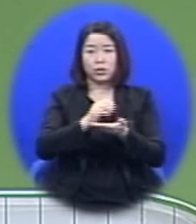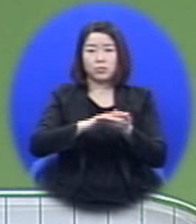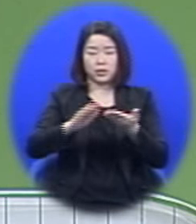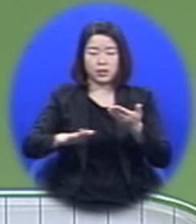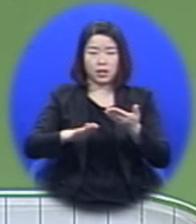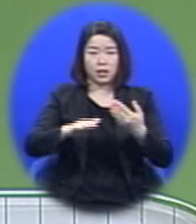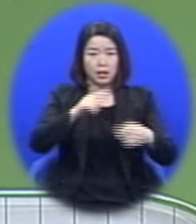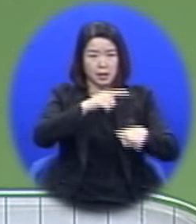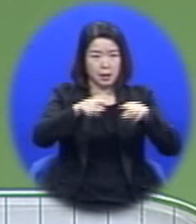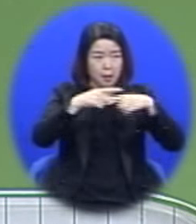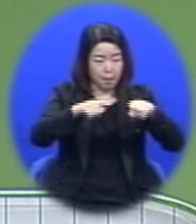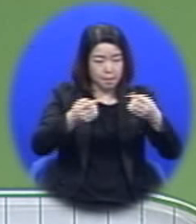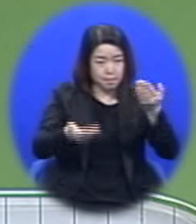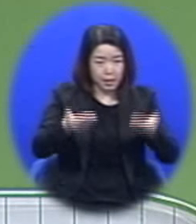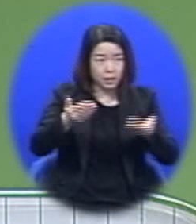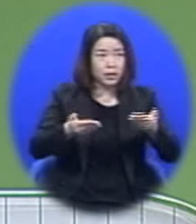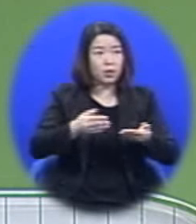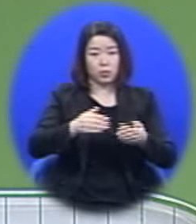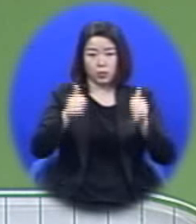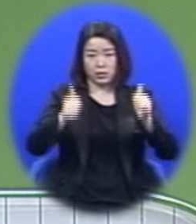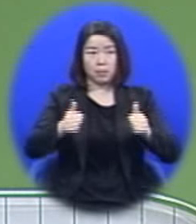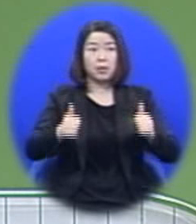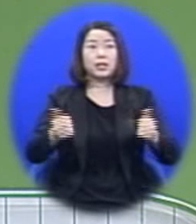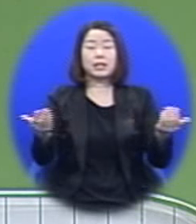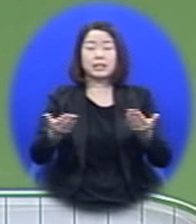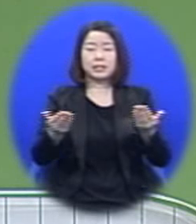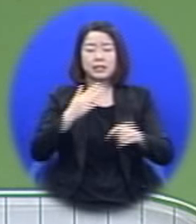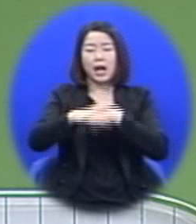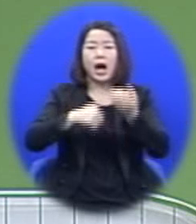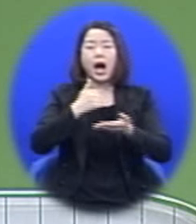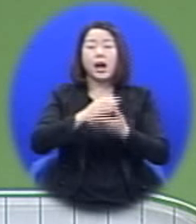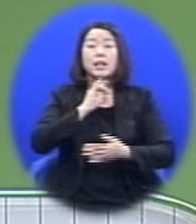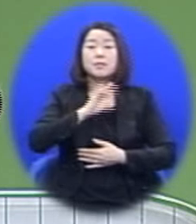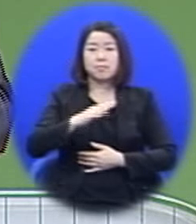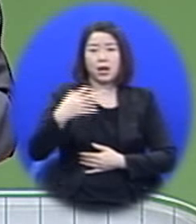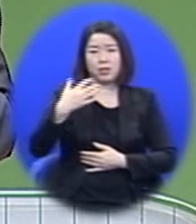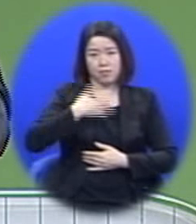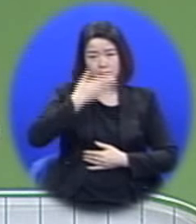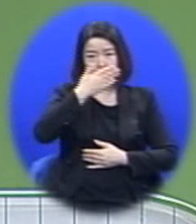판단하고 재판하는 일은 하나님만 하시는 거예요.